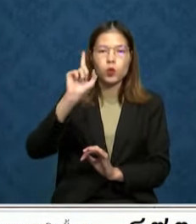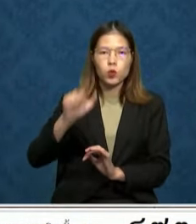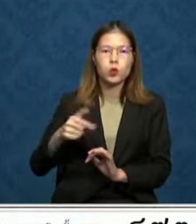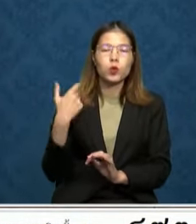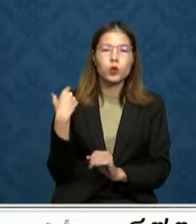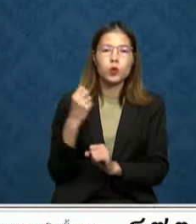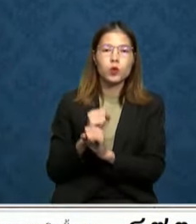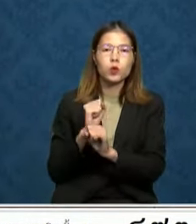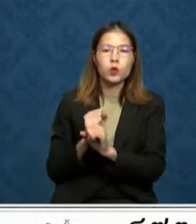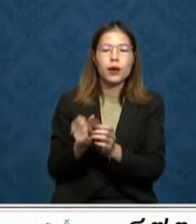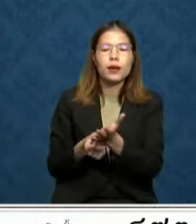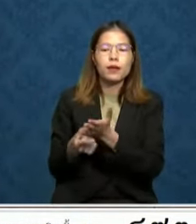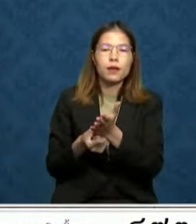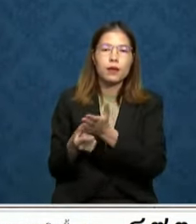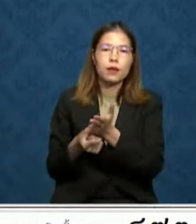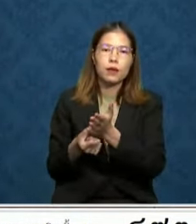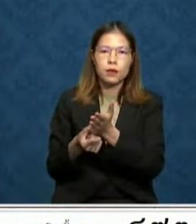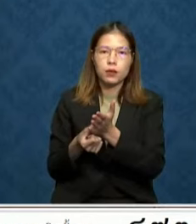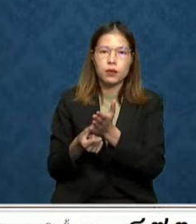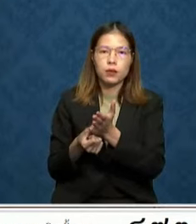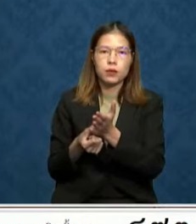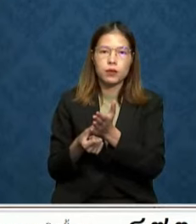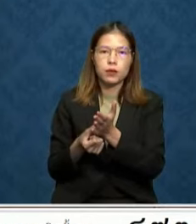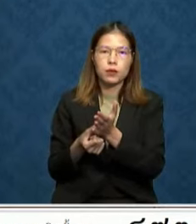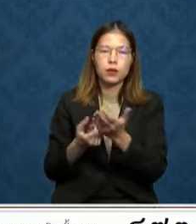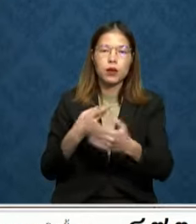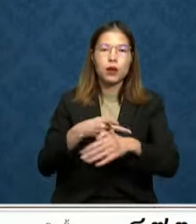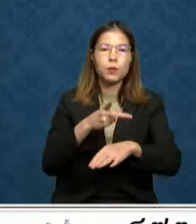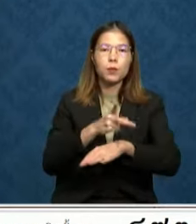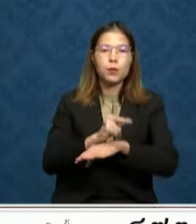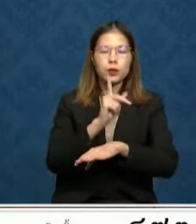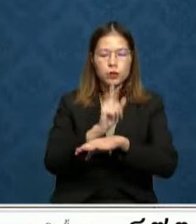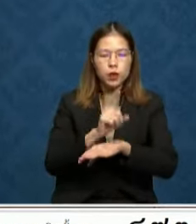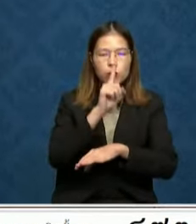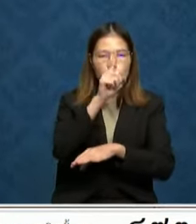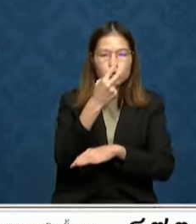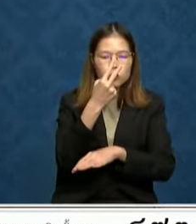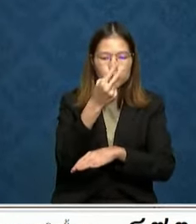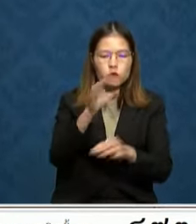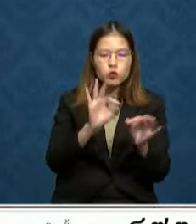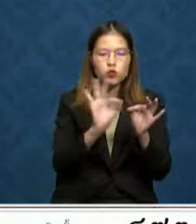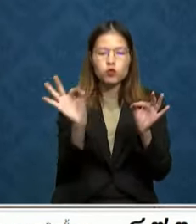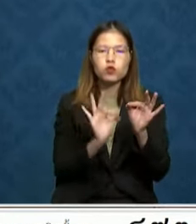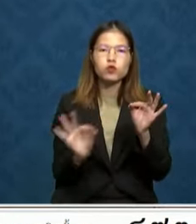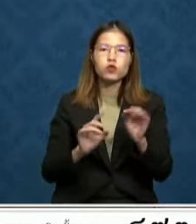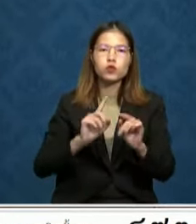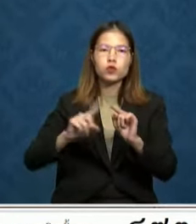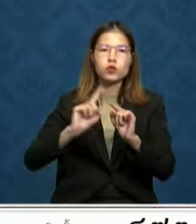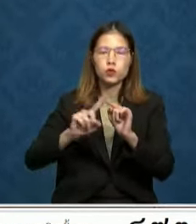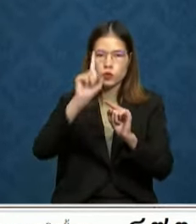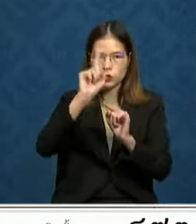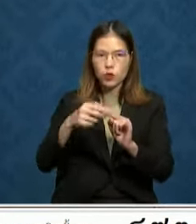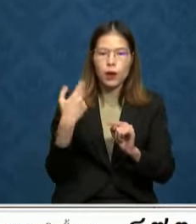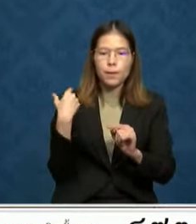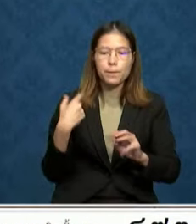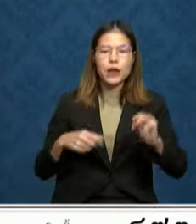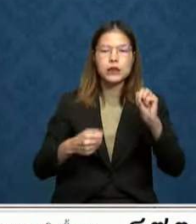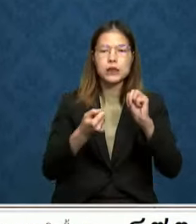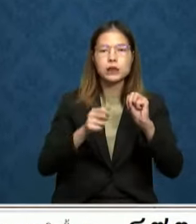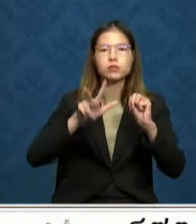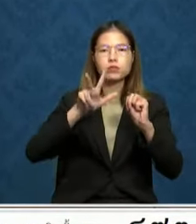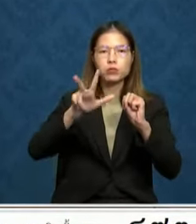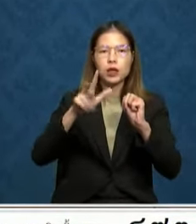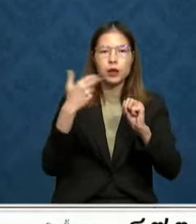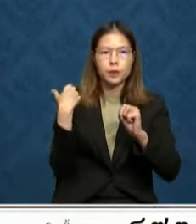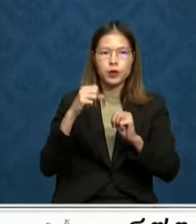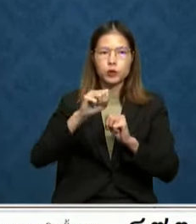้แก้ลงมาท promานค่ะถ้าดูจากเนื้อหาในมาตรา 13 ที่ทาง